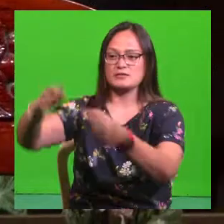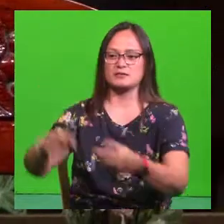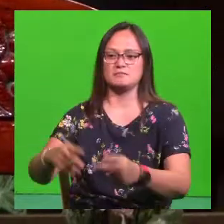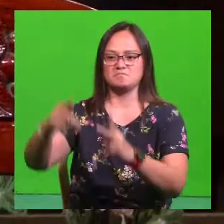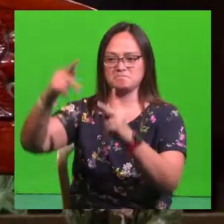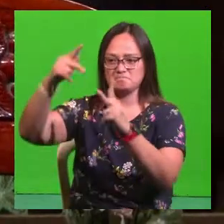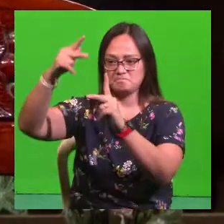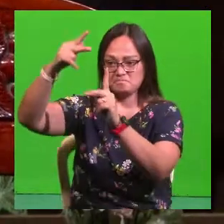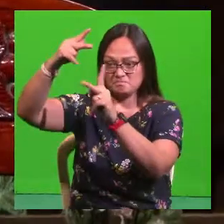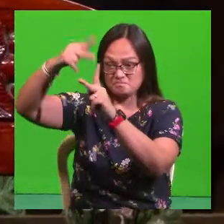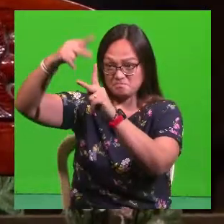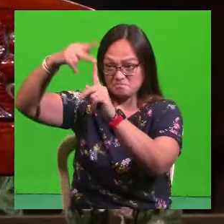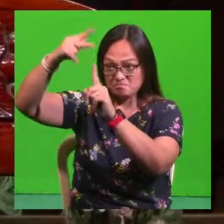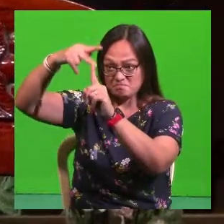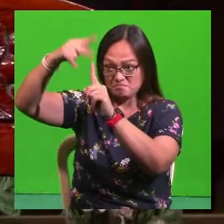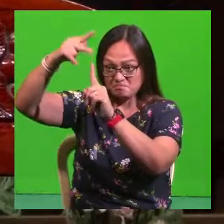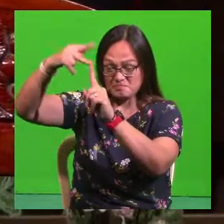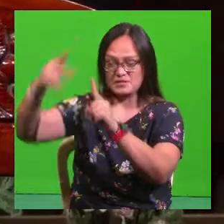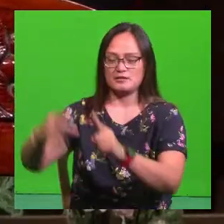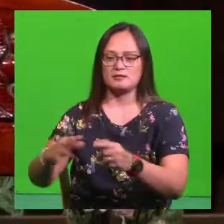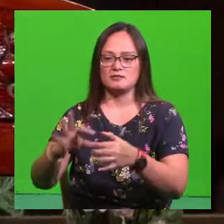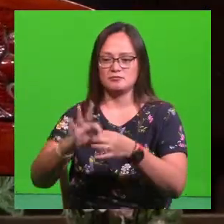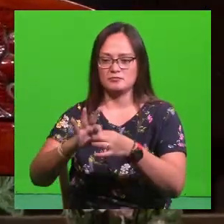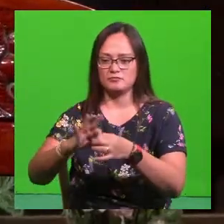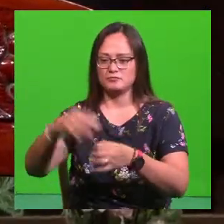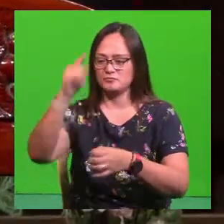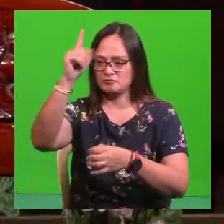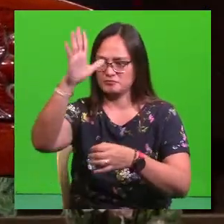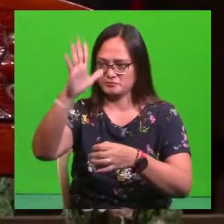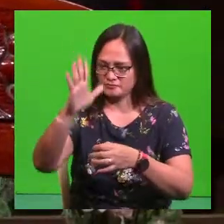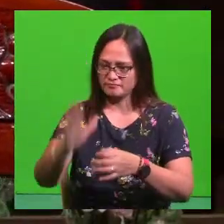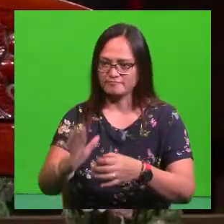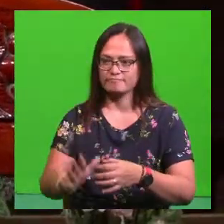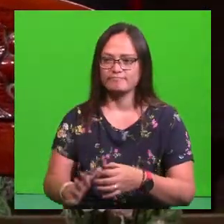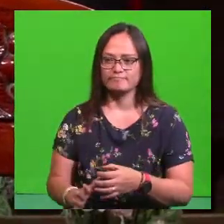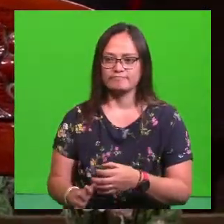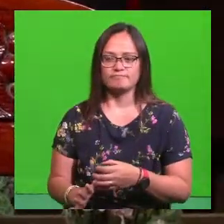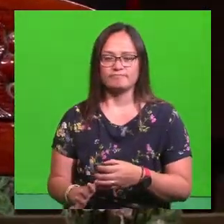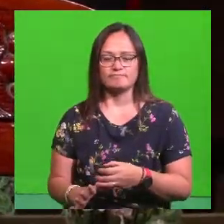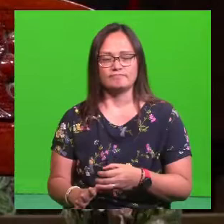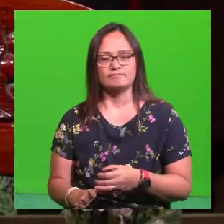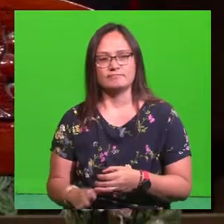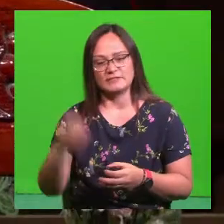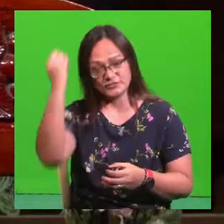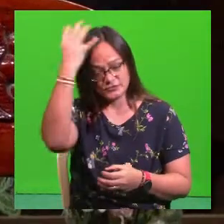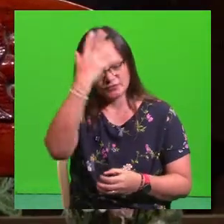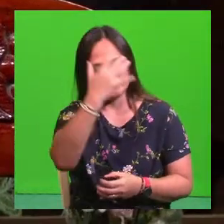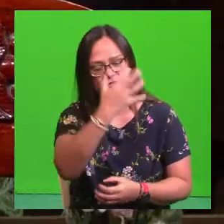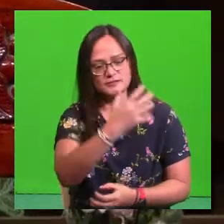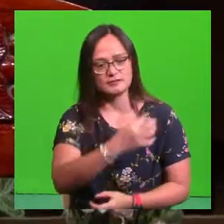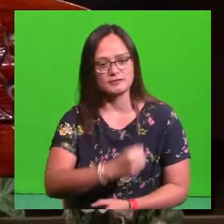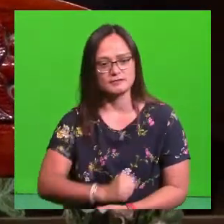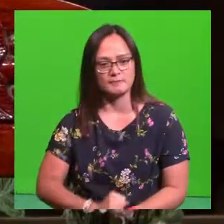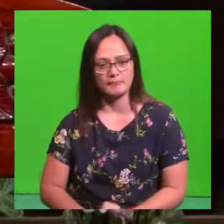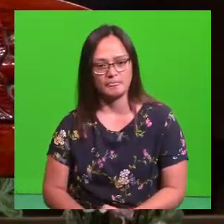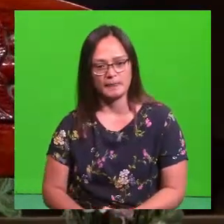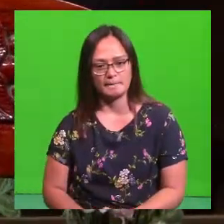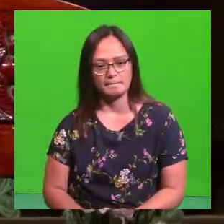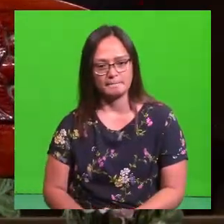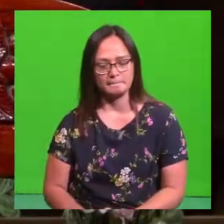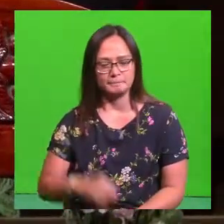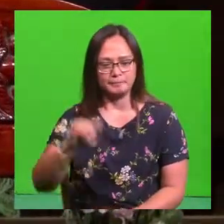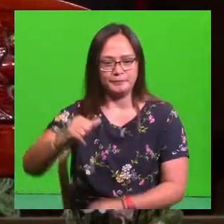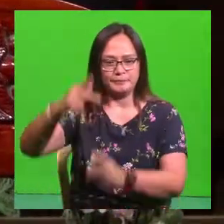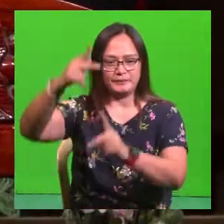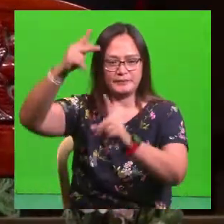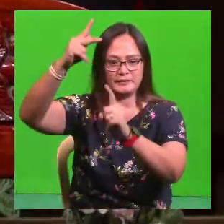ay pag-ibig, ay bakit ako maraming kamigatan sa buhay? O pero teka muna, ang pinakatugatog ng papakita